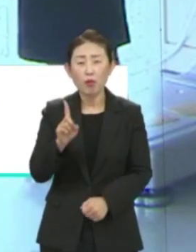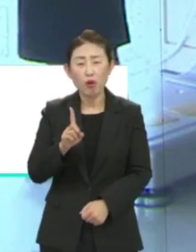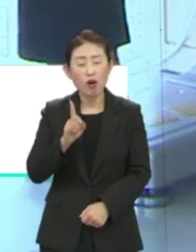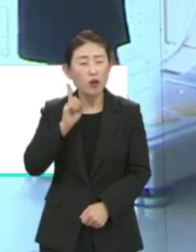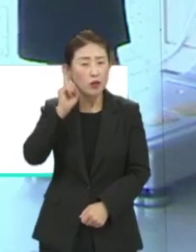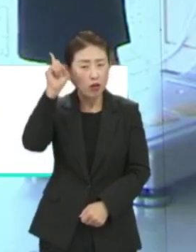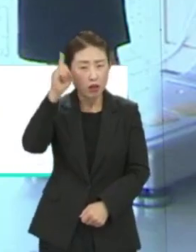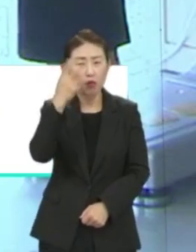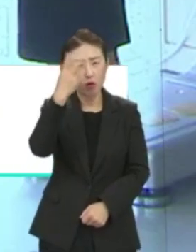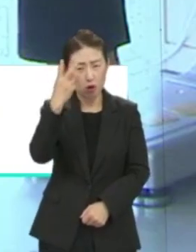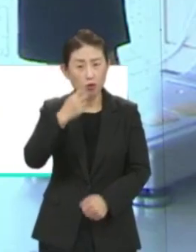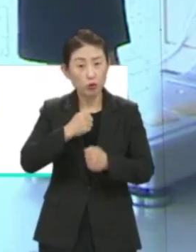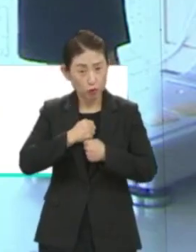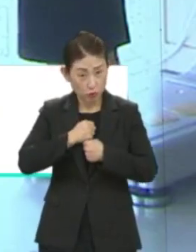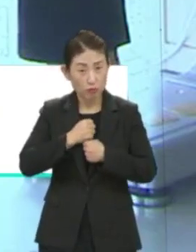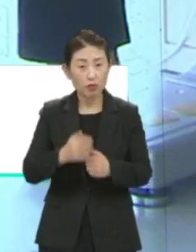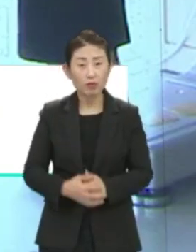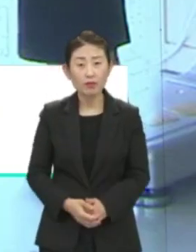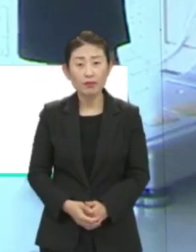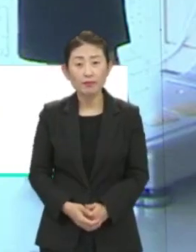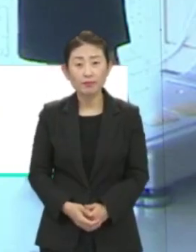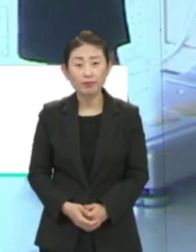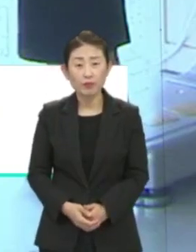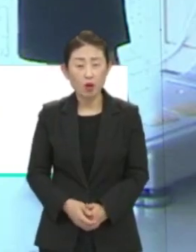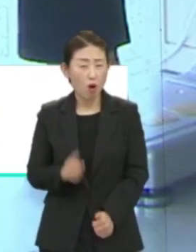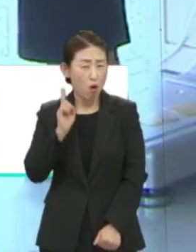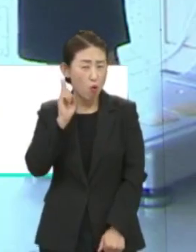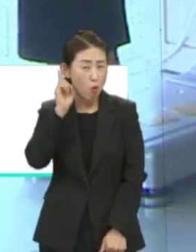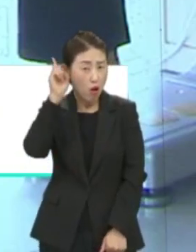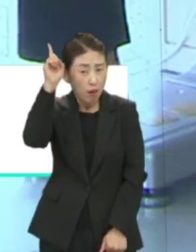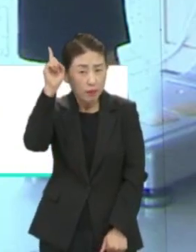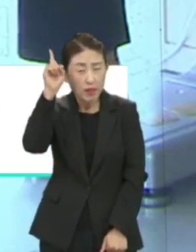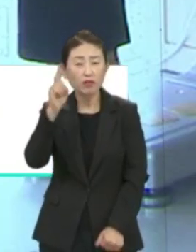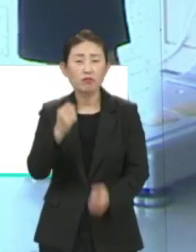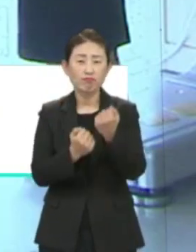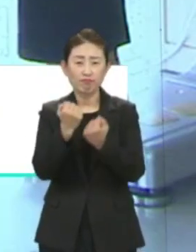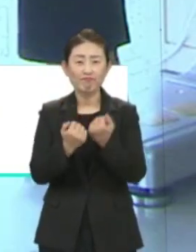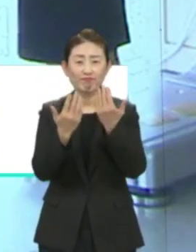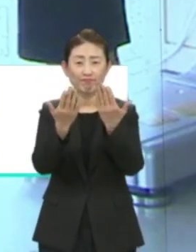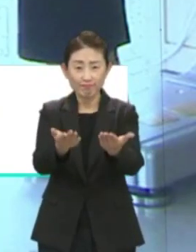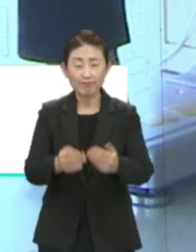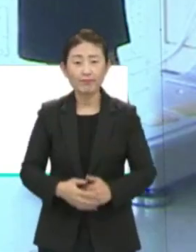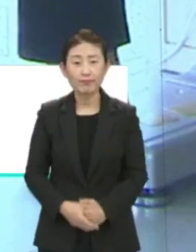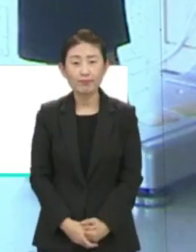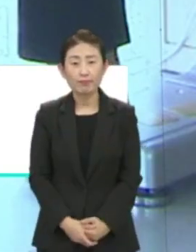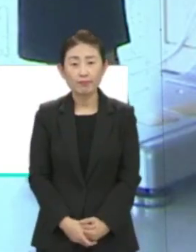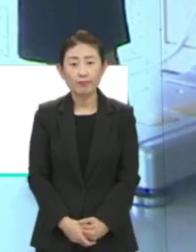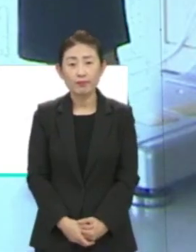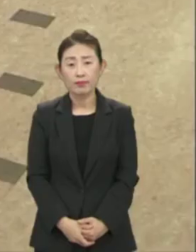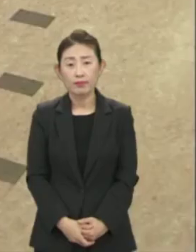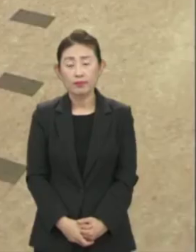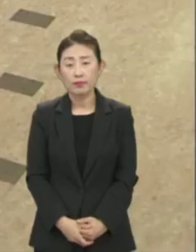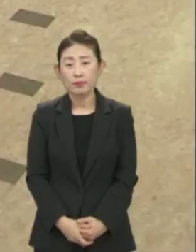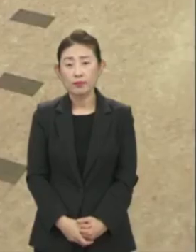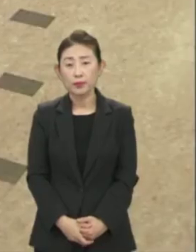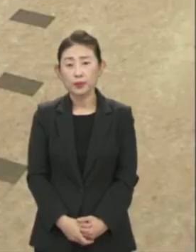관리에도 더욱 신경을 써야 합니다. 박정환 개건의학 전문 기자가 고혈압에 대해서 자세히 설명해 드립니다.